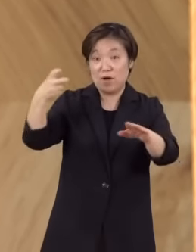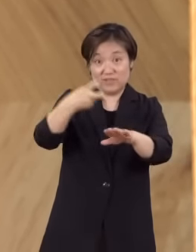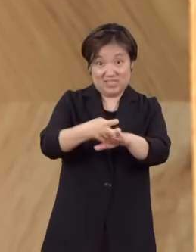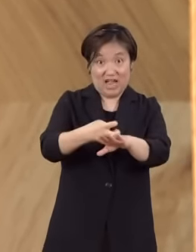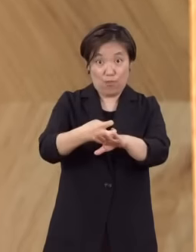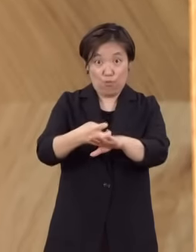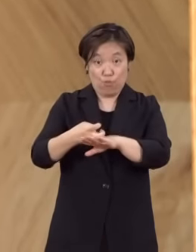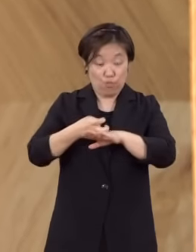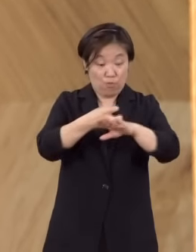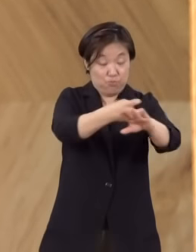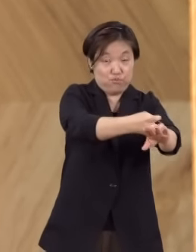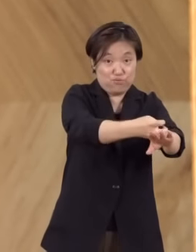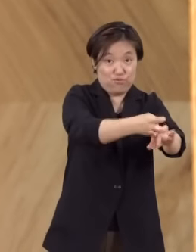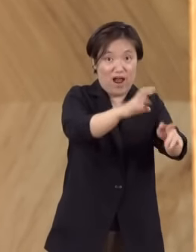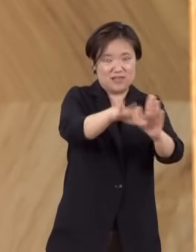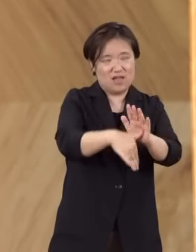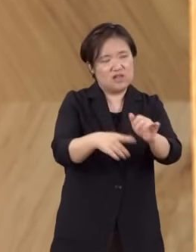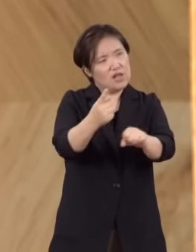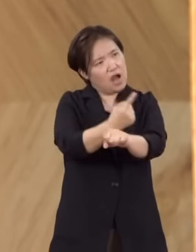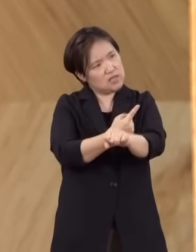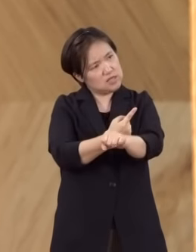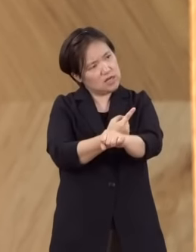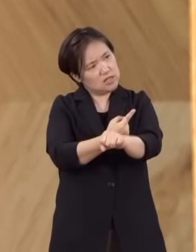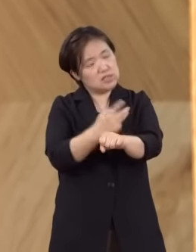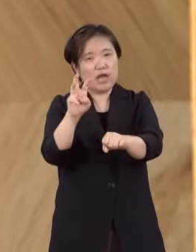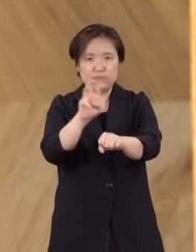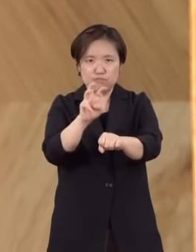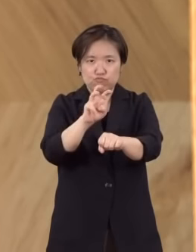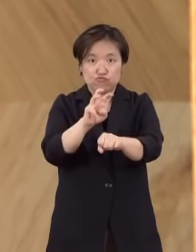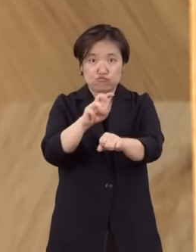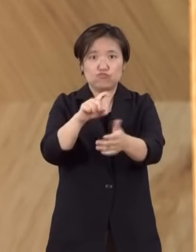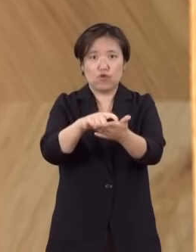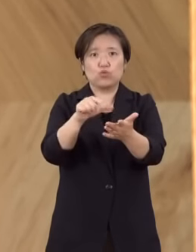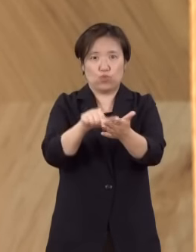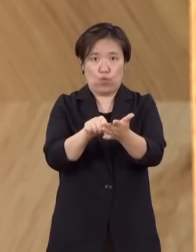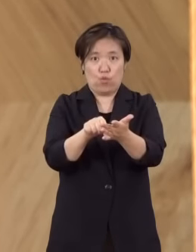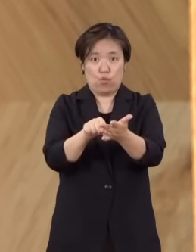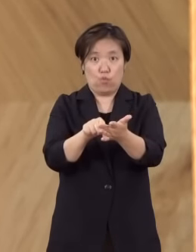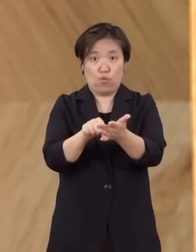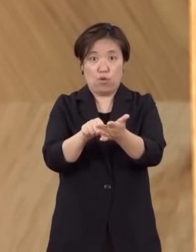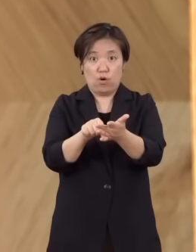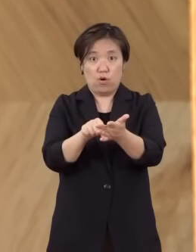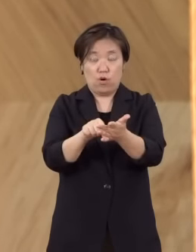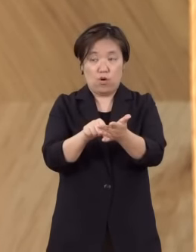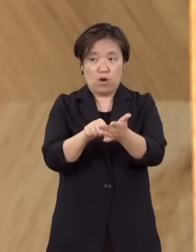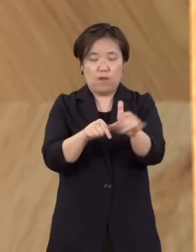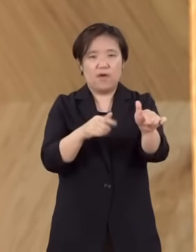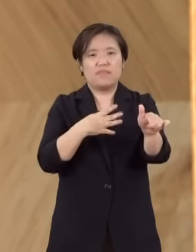타야 시간 30분이 걸려 도착해서 학교에 교